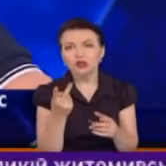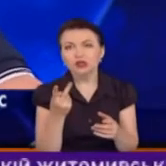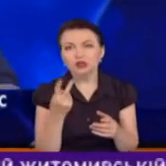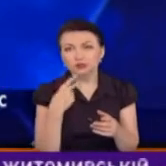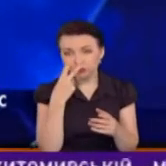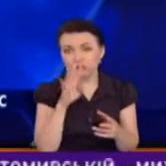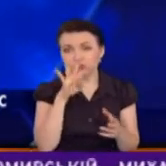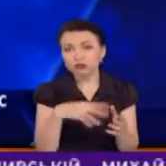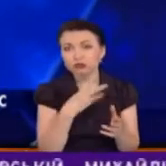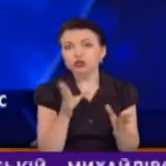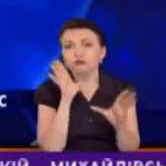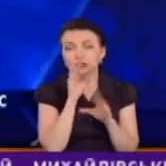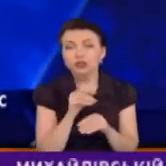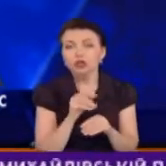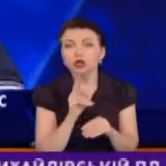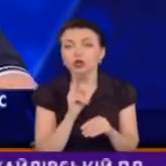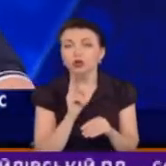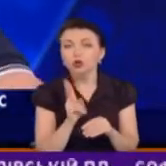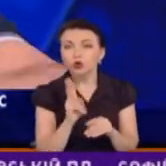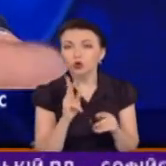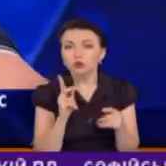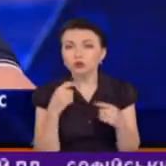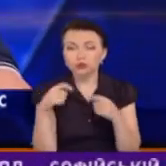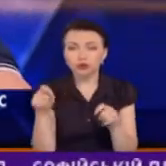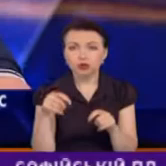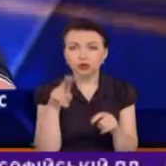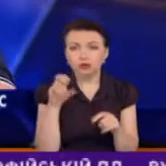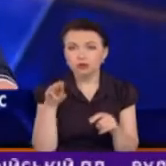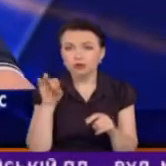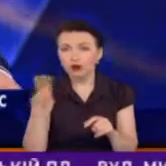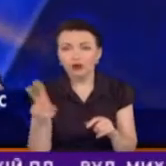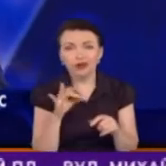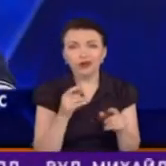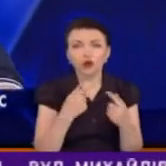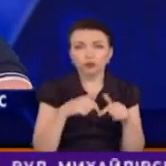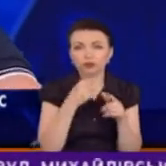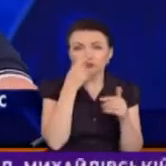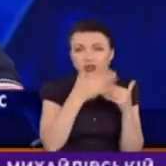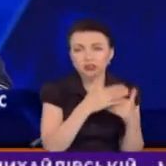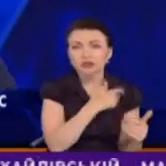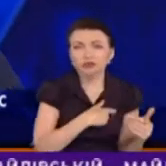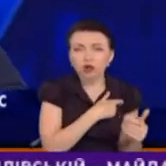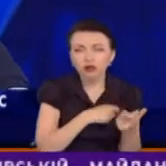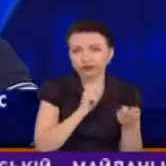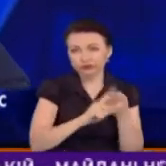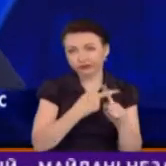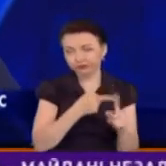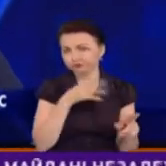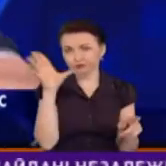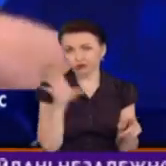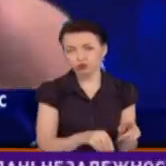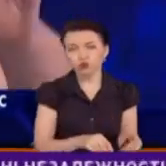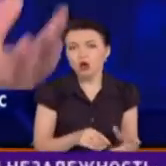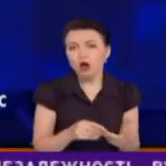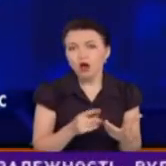бачили табличку, хто основні бенефіціари. ДТЕК і компанії, ну, близькі до депутатів, там, до керівників, там, ну,